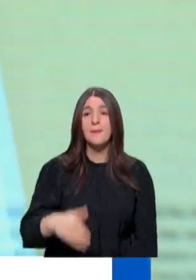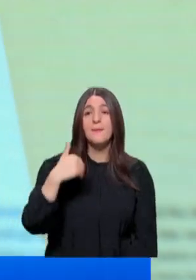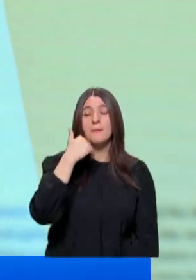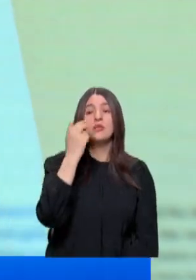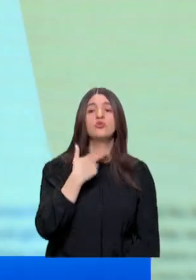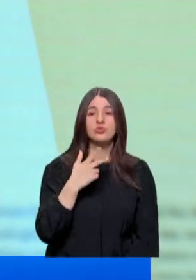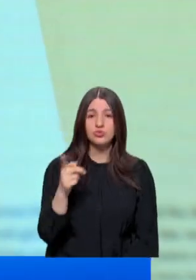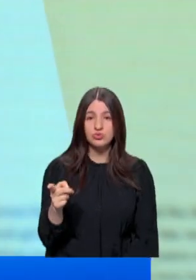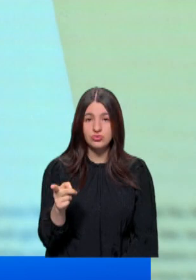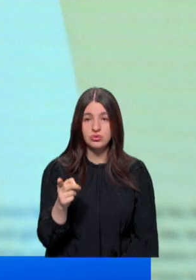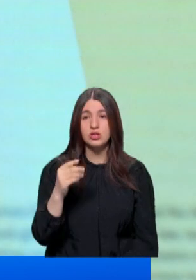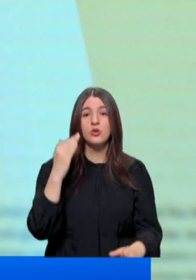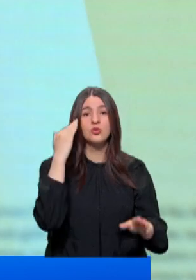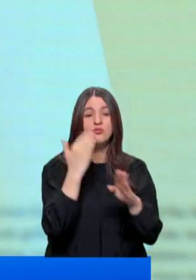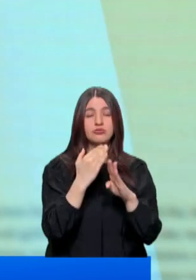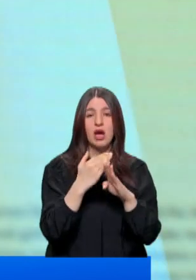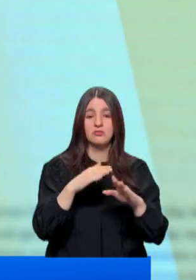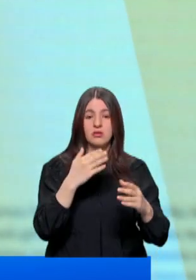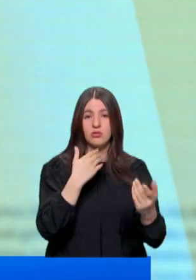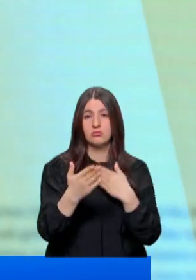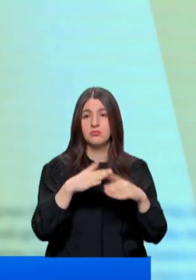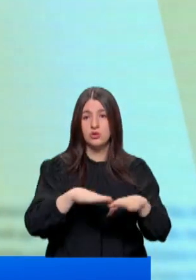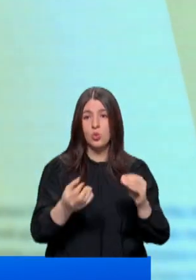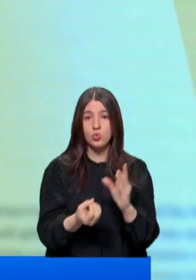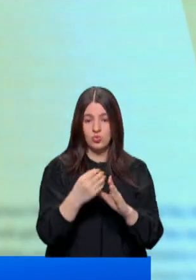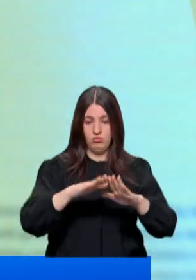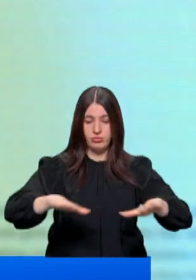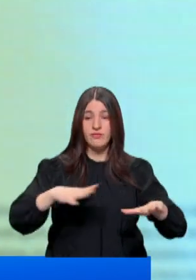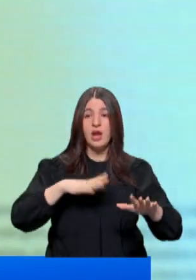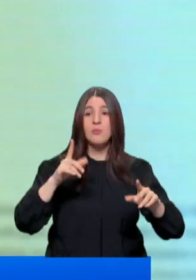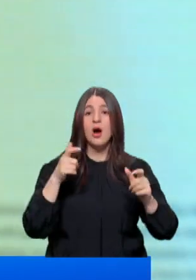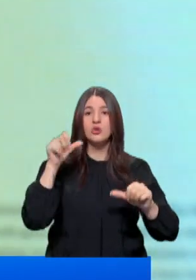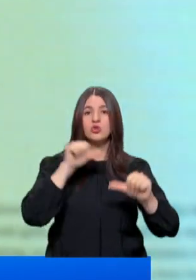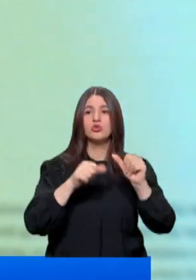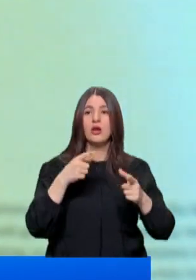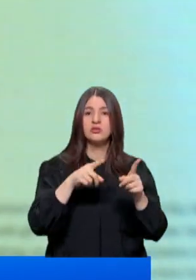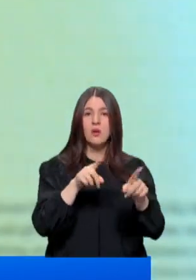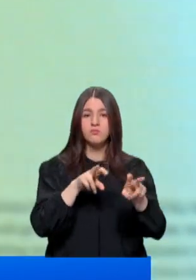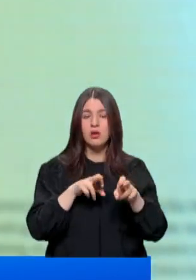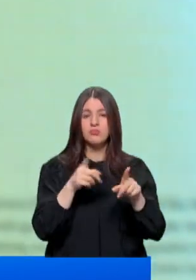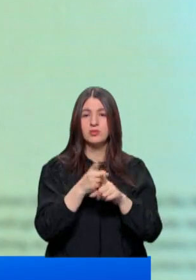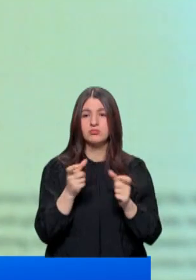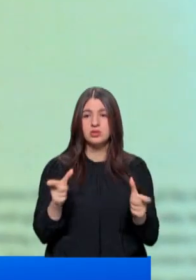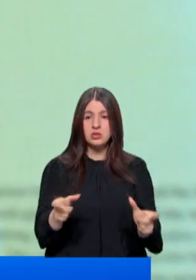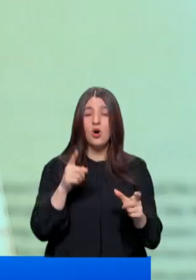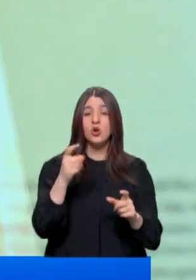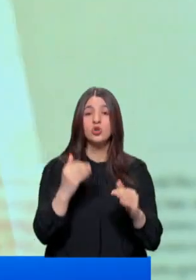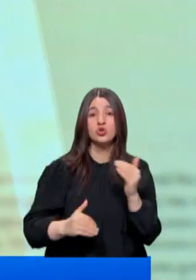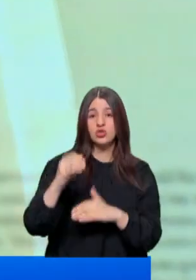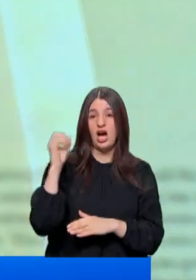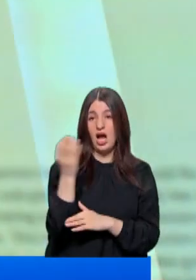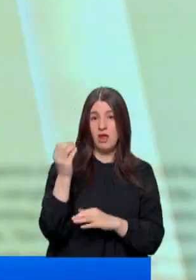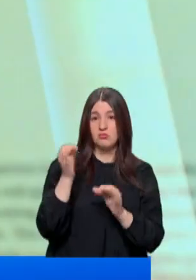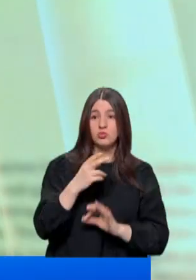Belarus'ta müzakere masası kuruldu ama nükleer kuşatma. Rusya'nın nükleer gücünü yüksek alarma